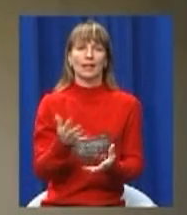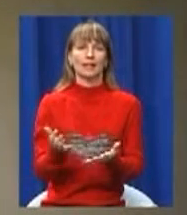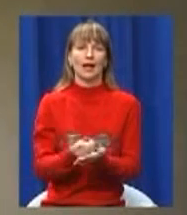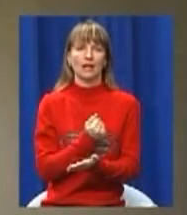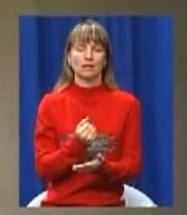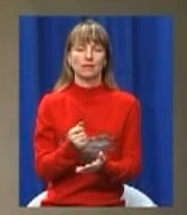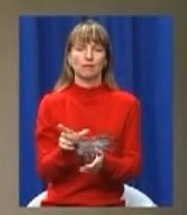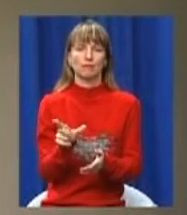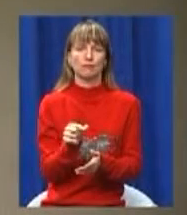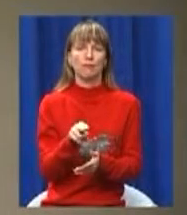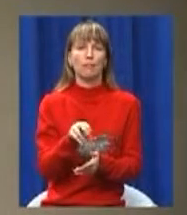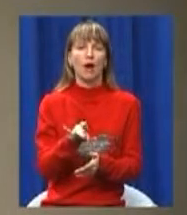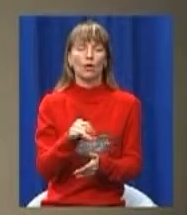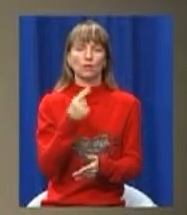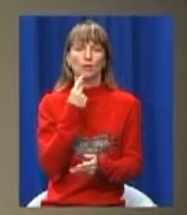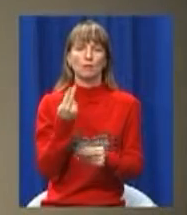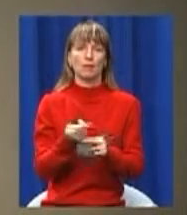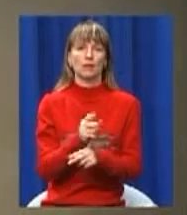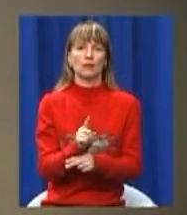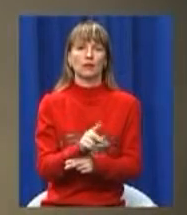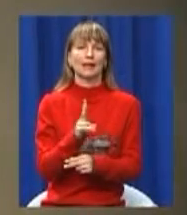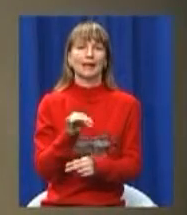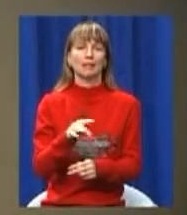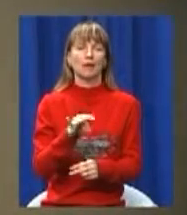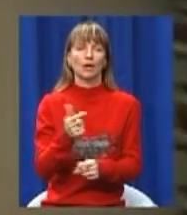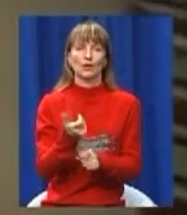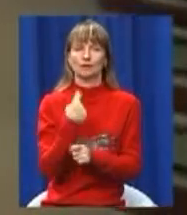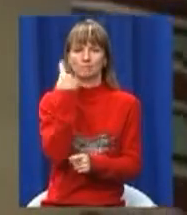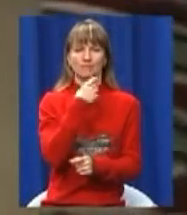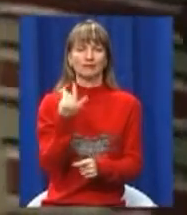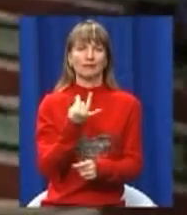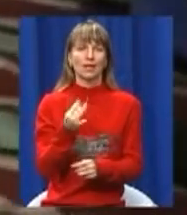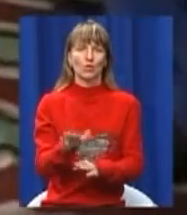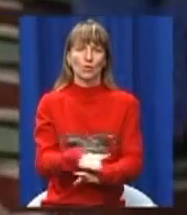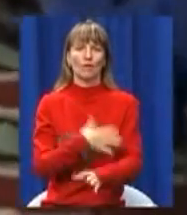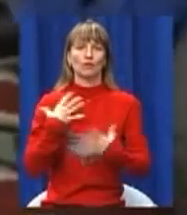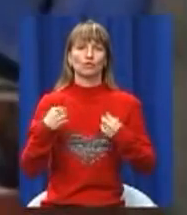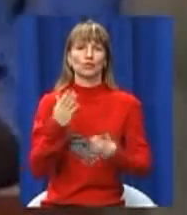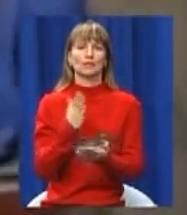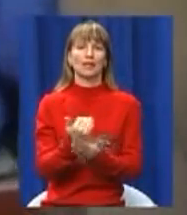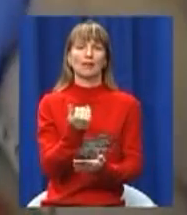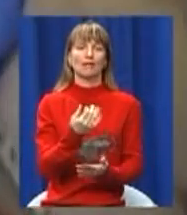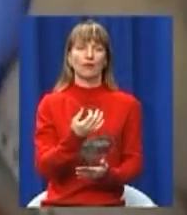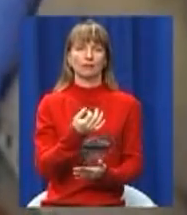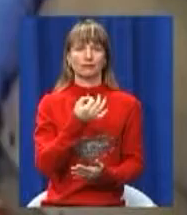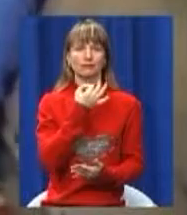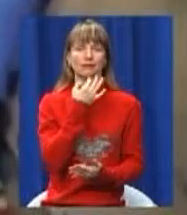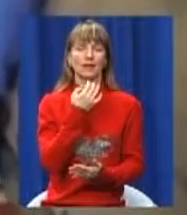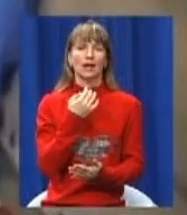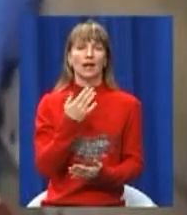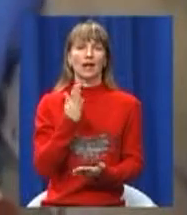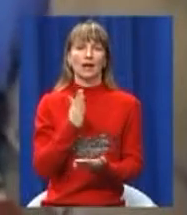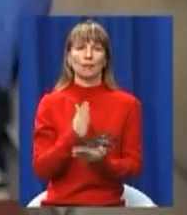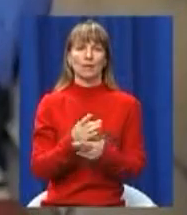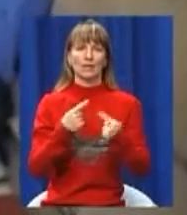нелегко. Незважаючи на відсутність хвоста, кимрик дуже привабливий. Його довга шерсть є його перевагою. Мають